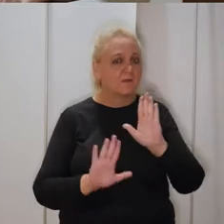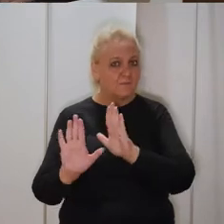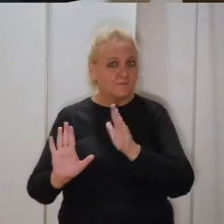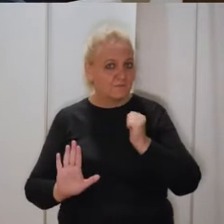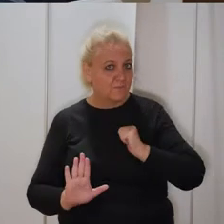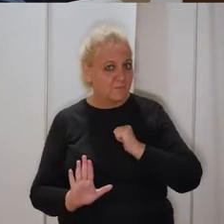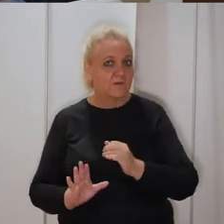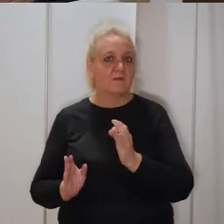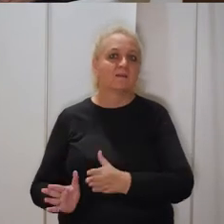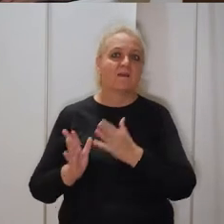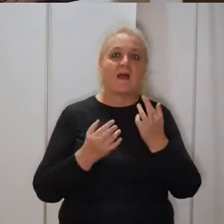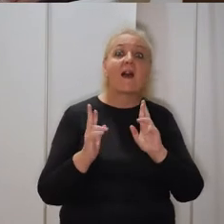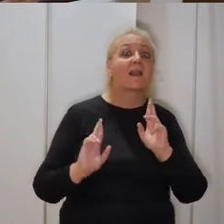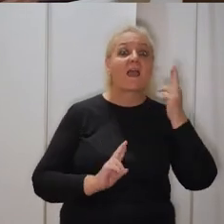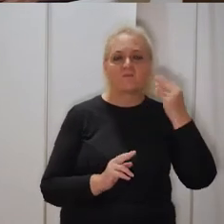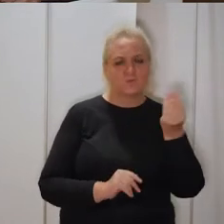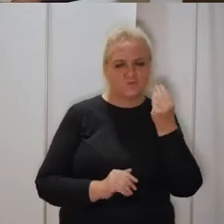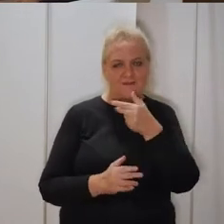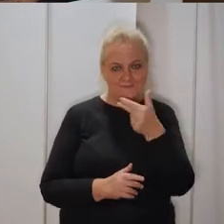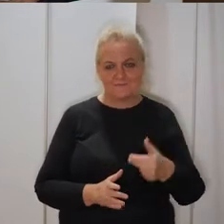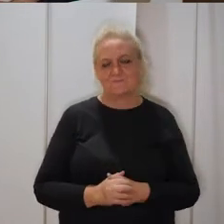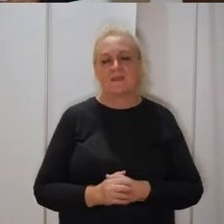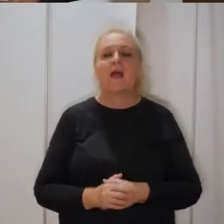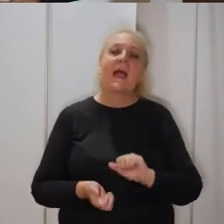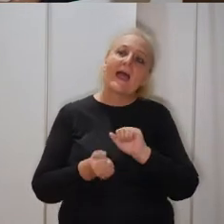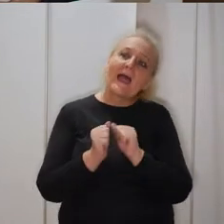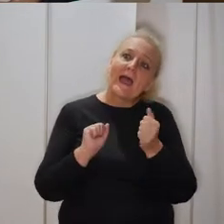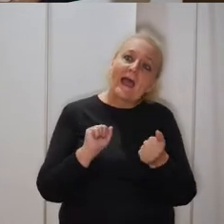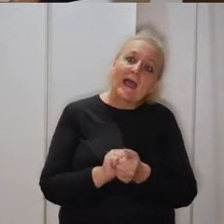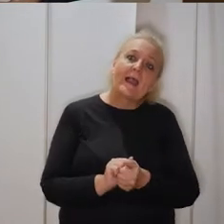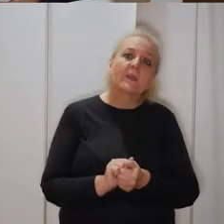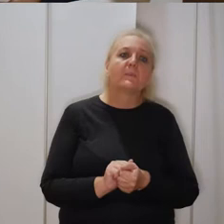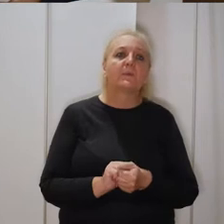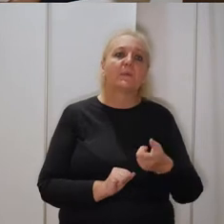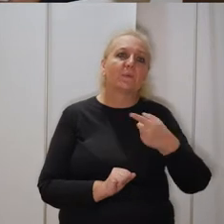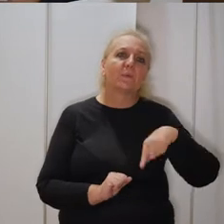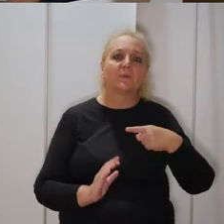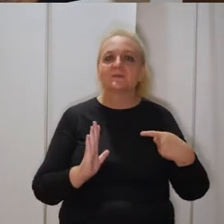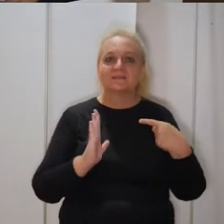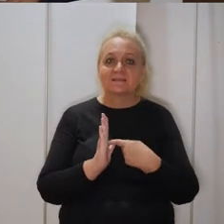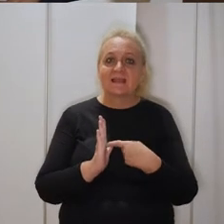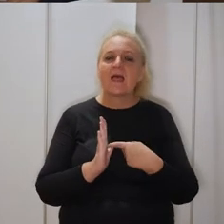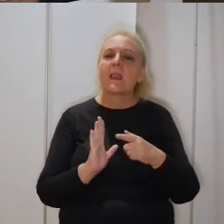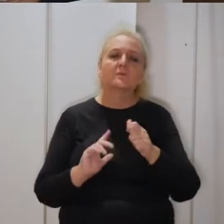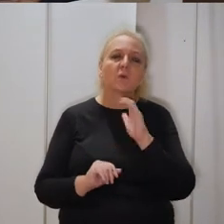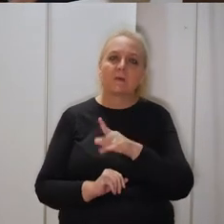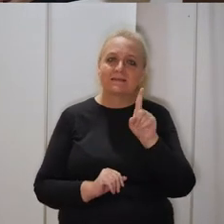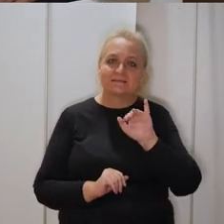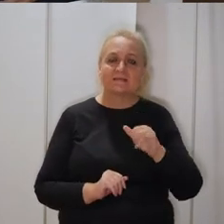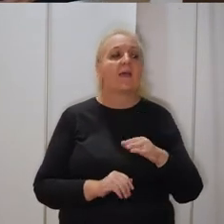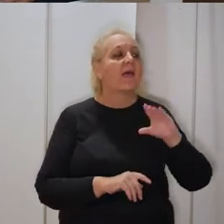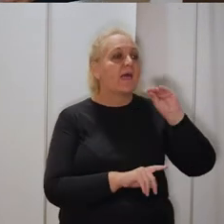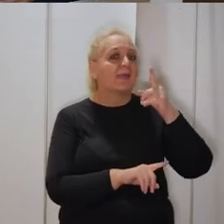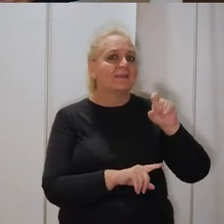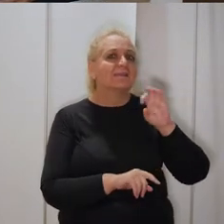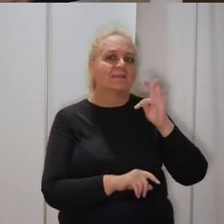Dobrze. Bo jeszcze przejdziemy do rewolucji. Albo tego zamiaru, który sobie niosą ziny. Edyto, a u ciebie